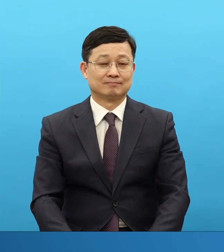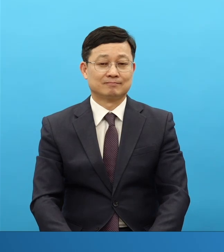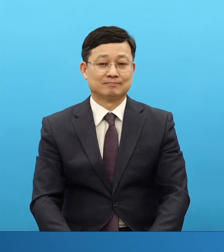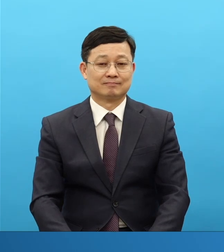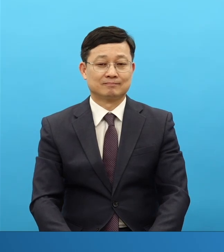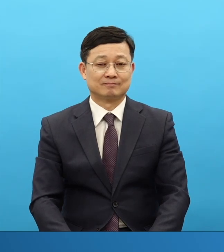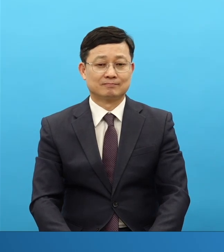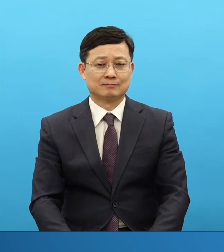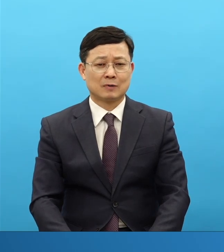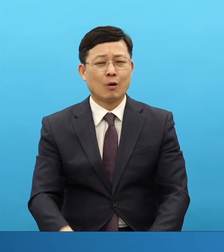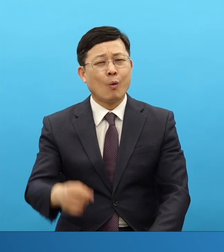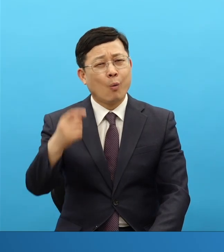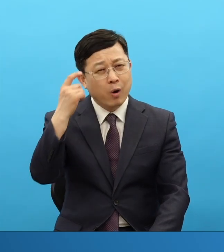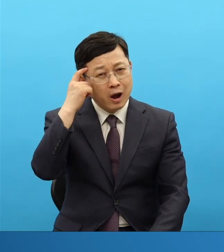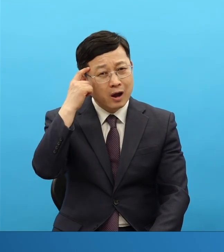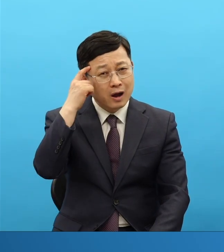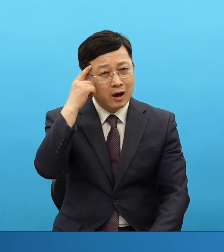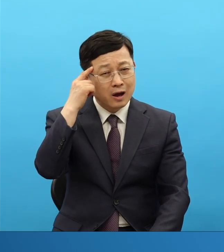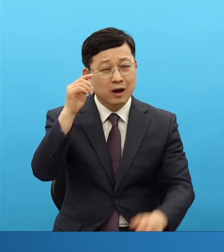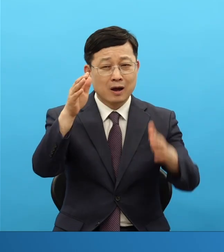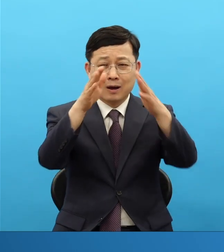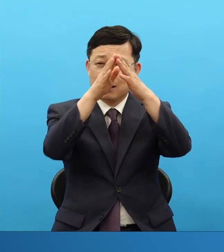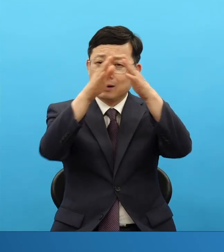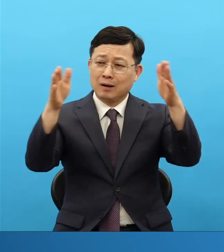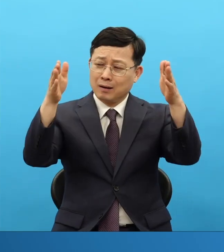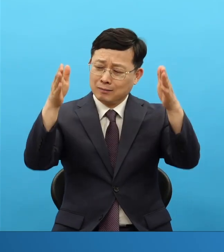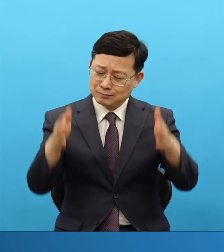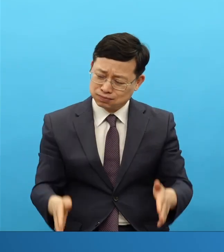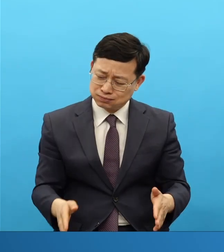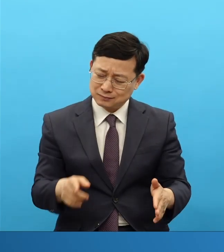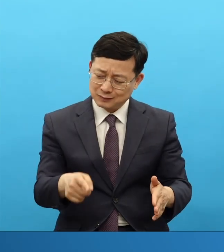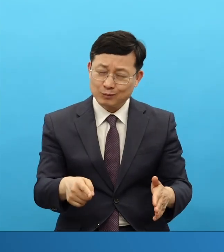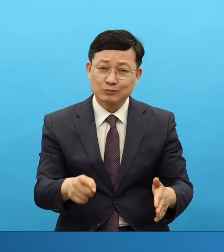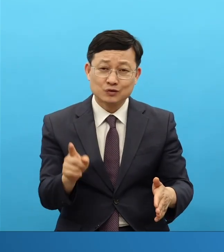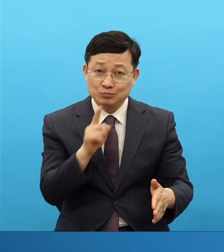왜 하우스라는 단어를 씁니까? And so why do we use this word house?